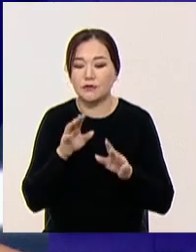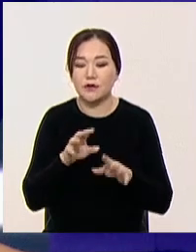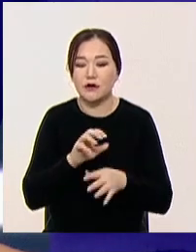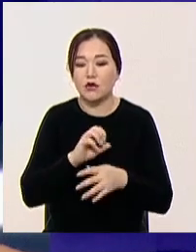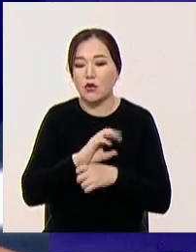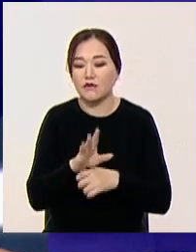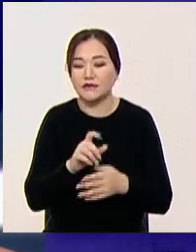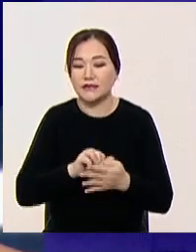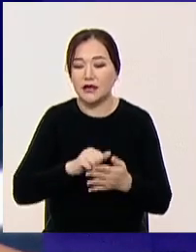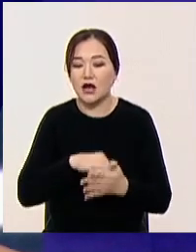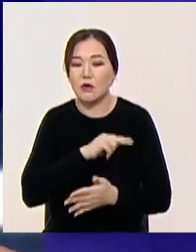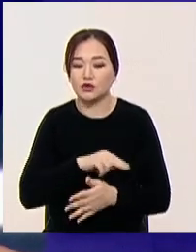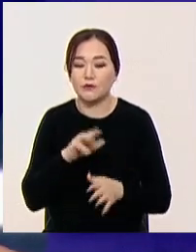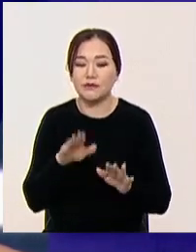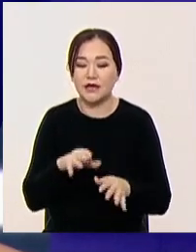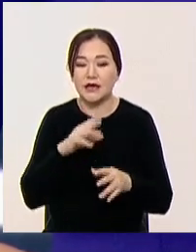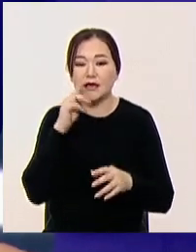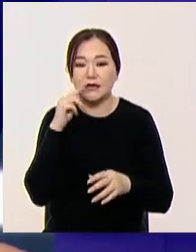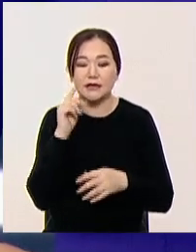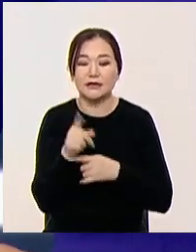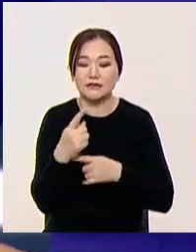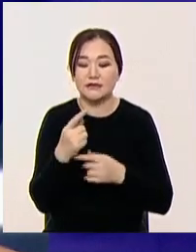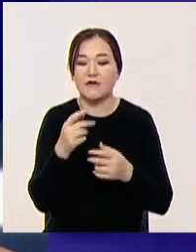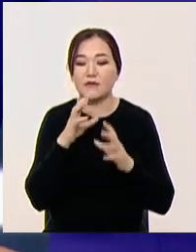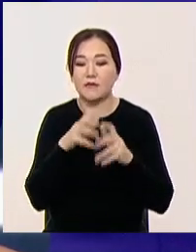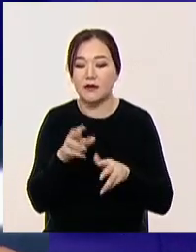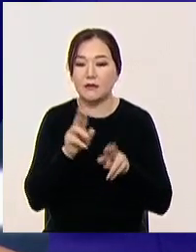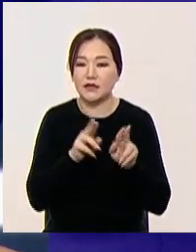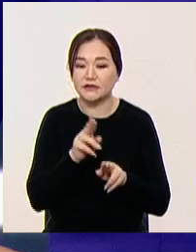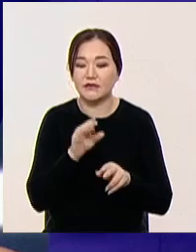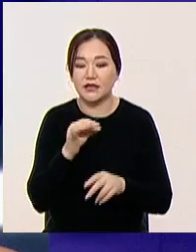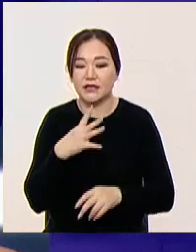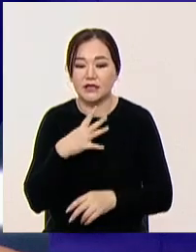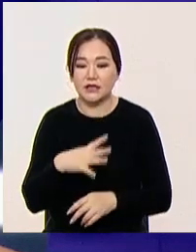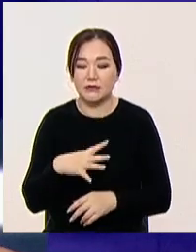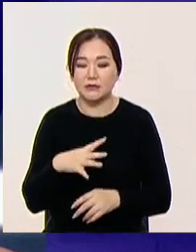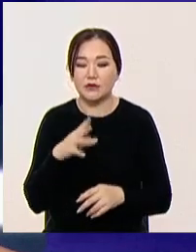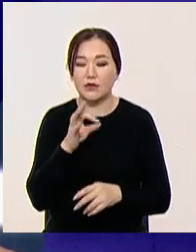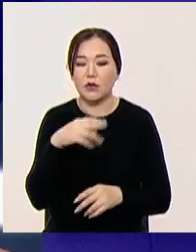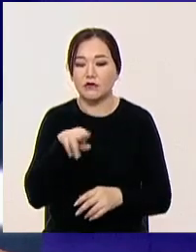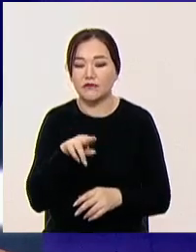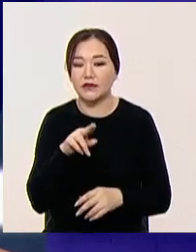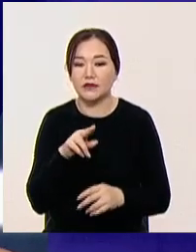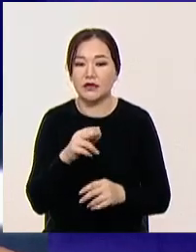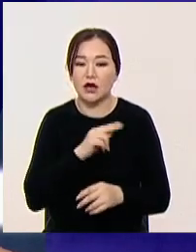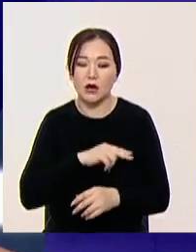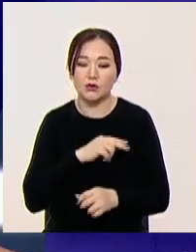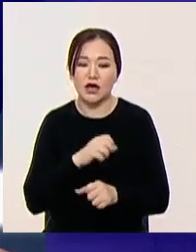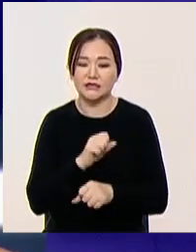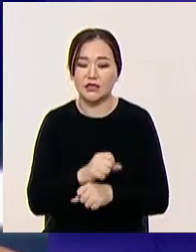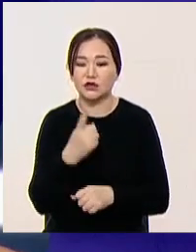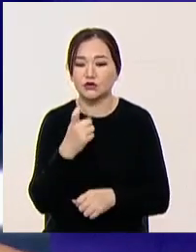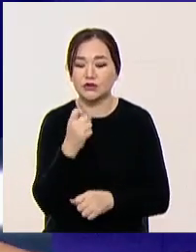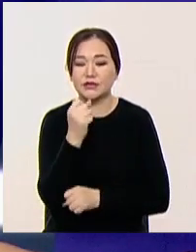местах. Китай – единственная страна в мире, которая придерживается принципов нулевой терпимости – COVID. Работу остановили